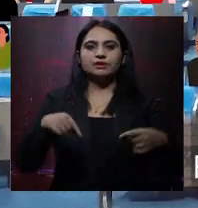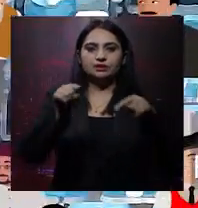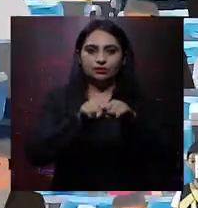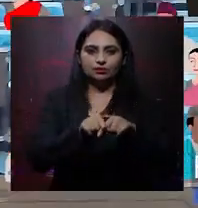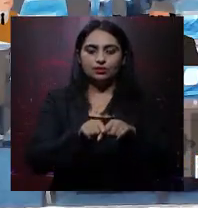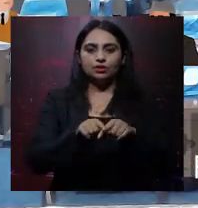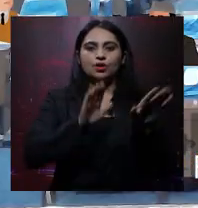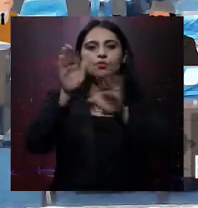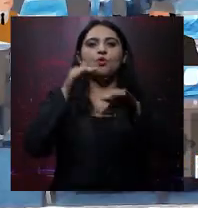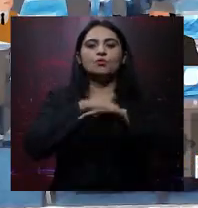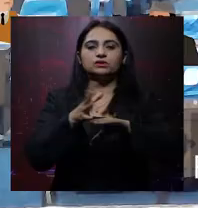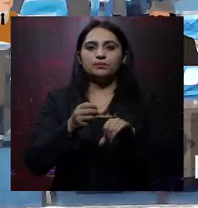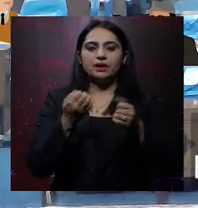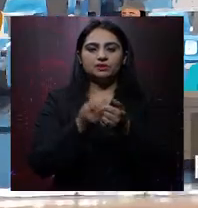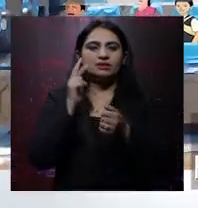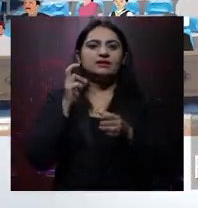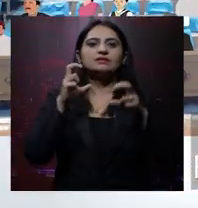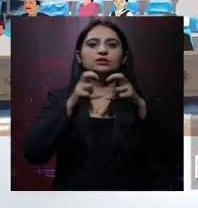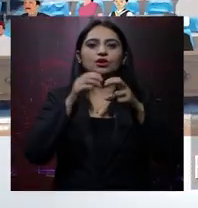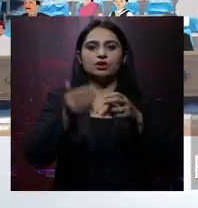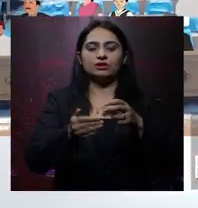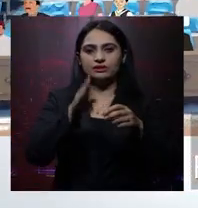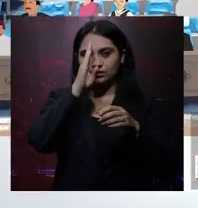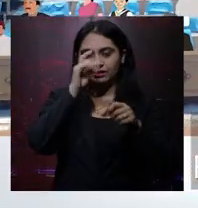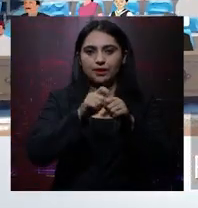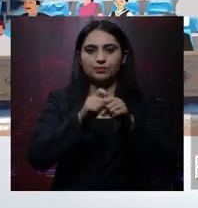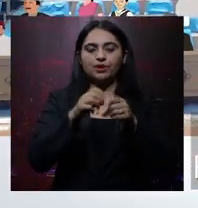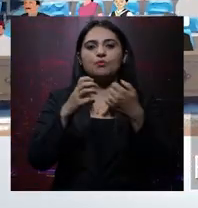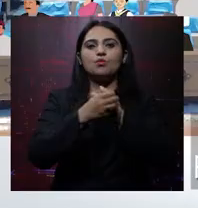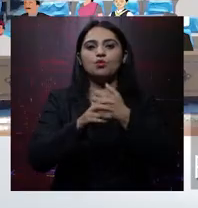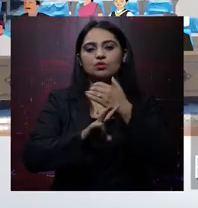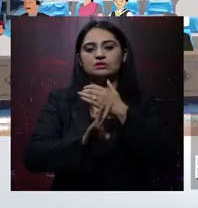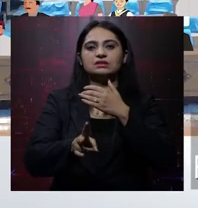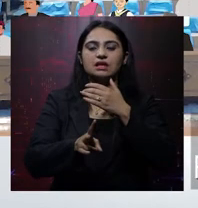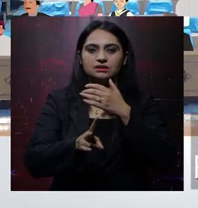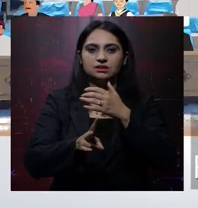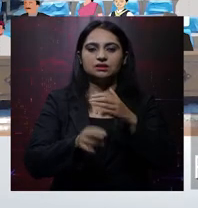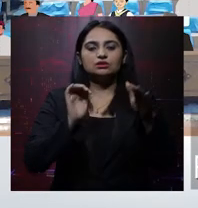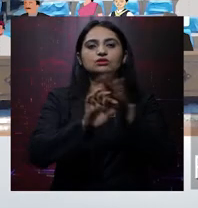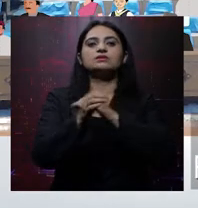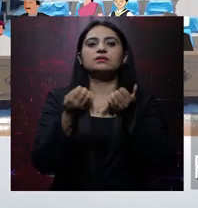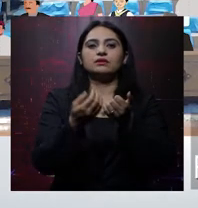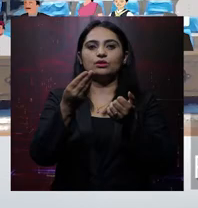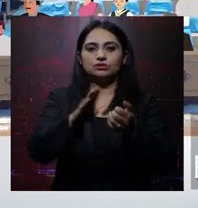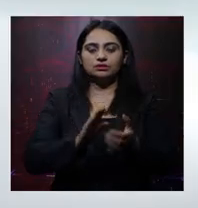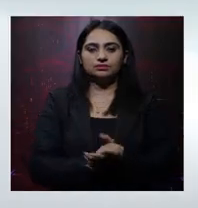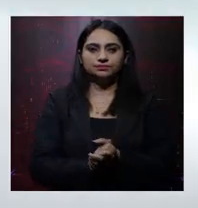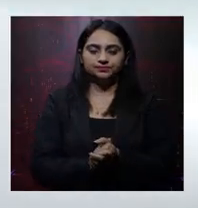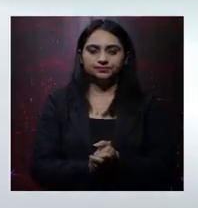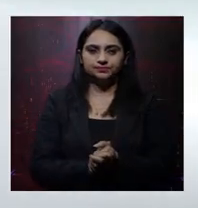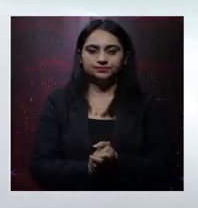सभामा बहुमत प्राप्त गर्ने राजनीतिक दलले सरकार बनाई मुलुकको शासन सत्ता सञ्चालन गर्छ।